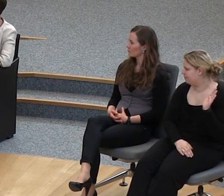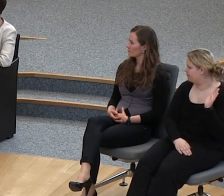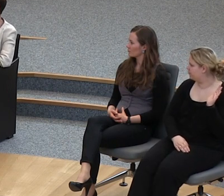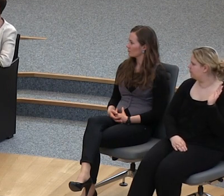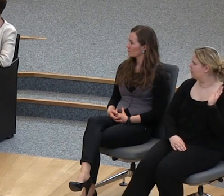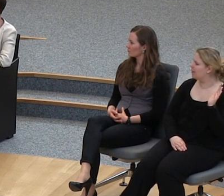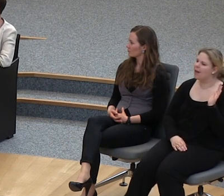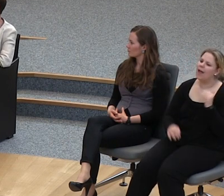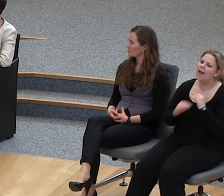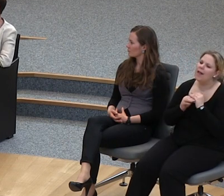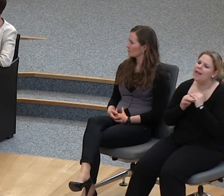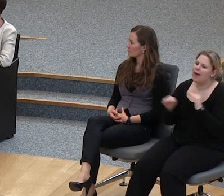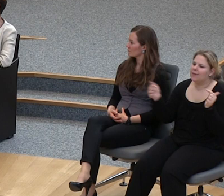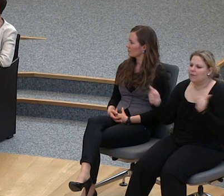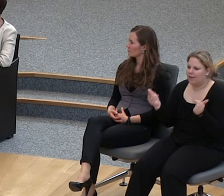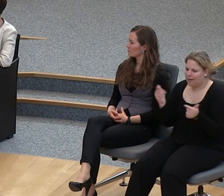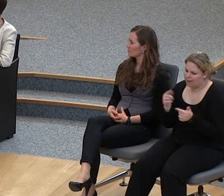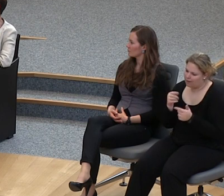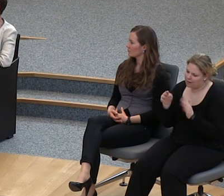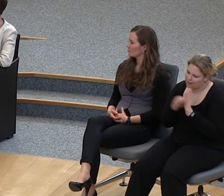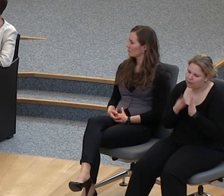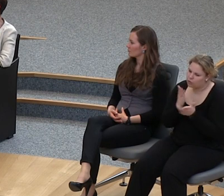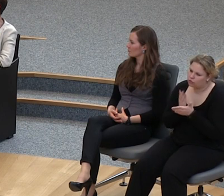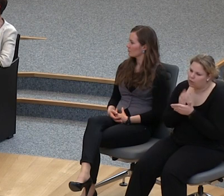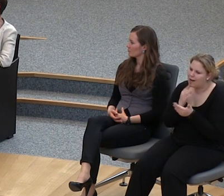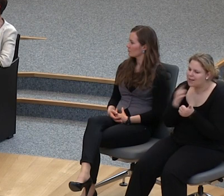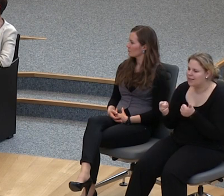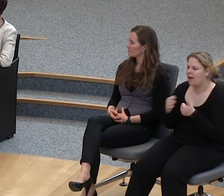Landespflegegesetz ist schon genannt worden, Kommunikationshilfegesetz,